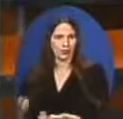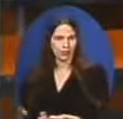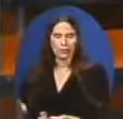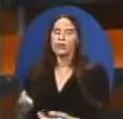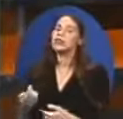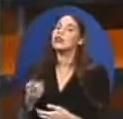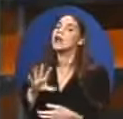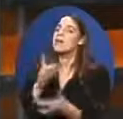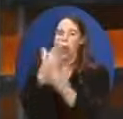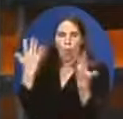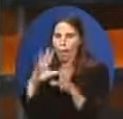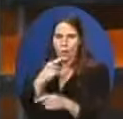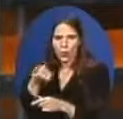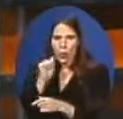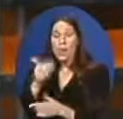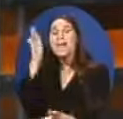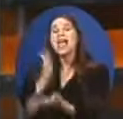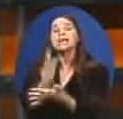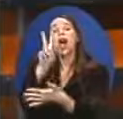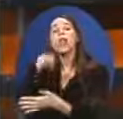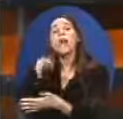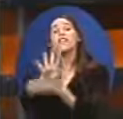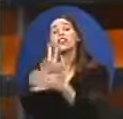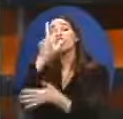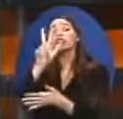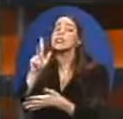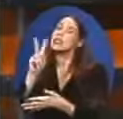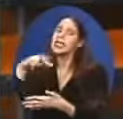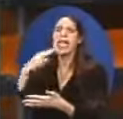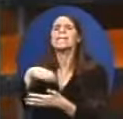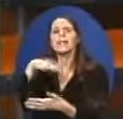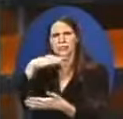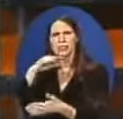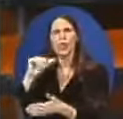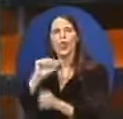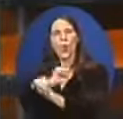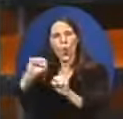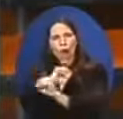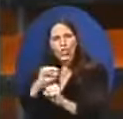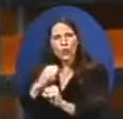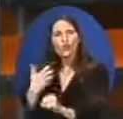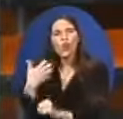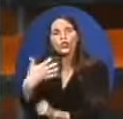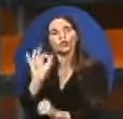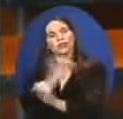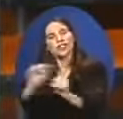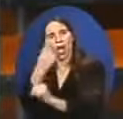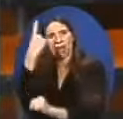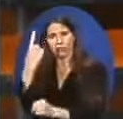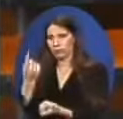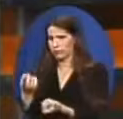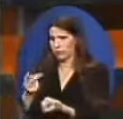אמרו אתמול, שבאמצע 2013 כבר יהיה להם מספיק אורניום מאושר ליצירת פצצה אחת. באמצע 2013